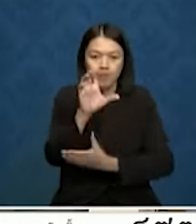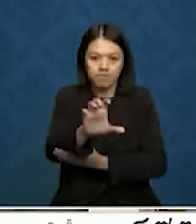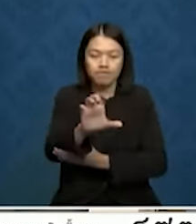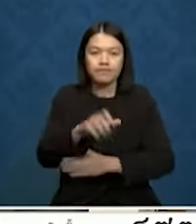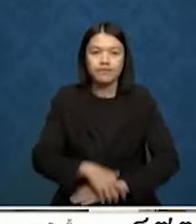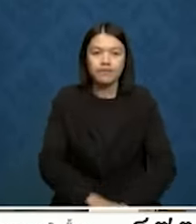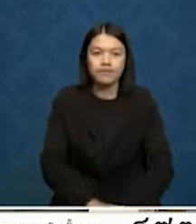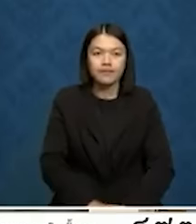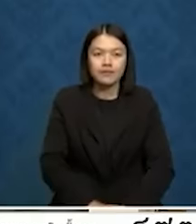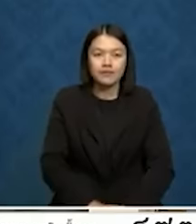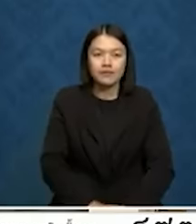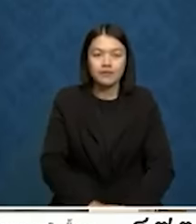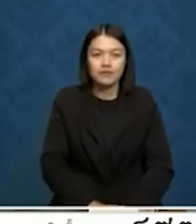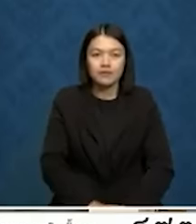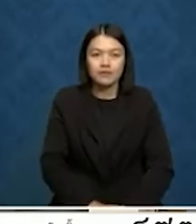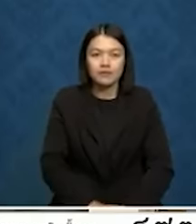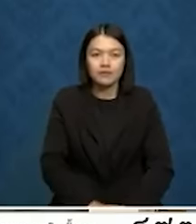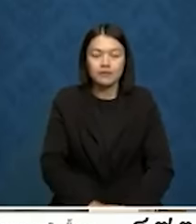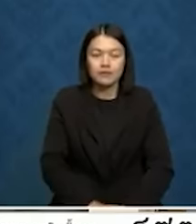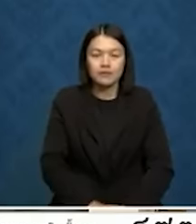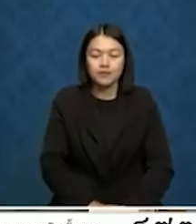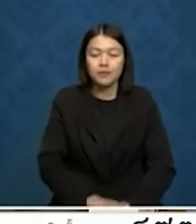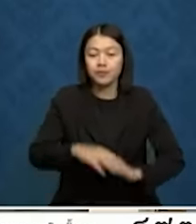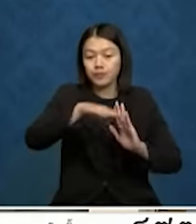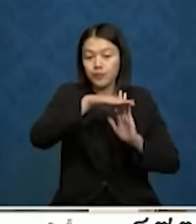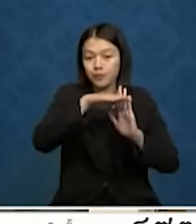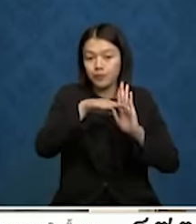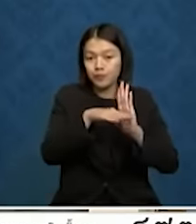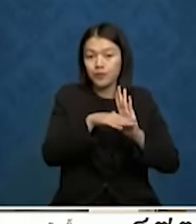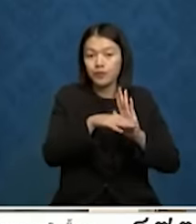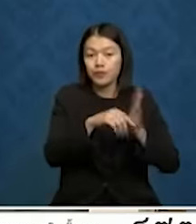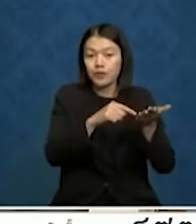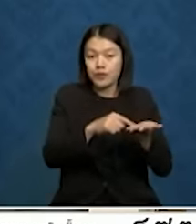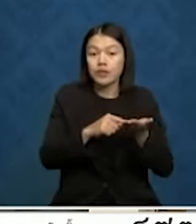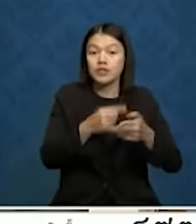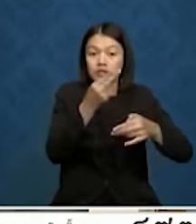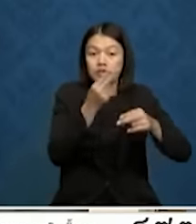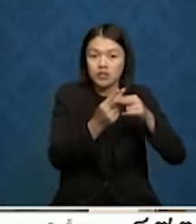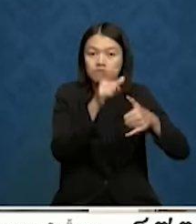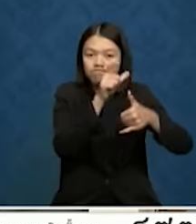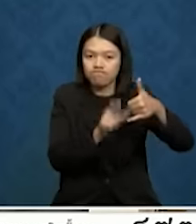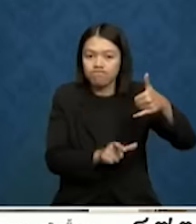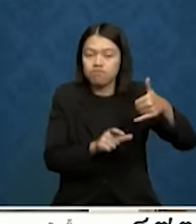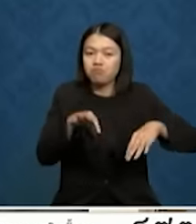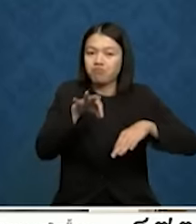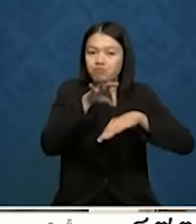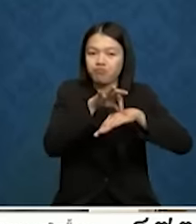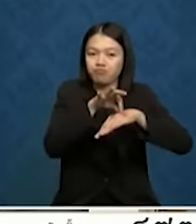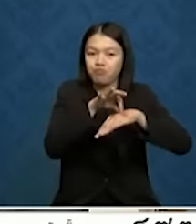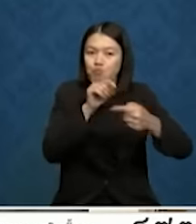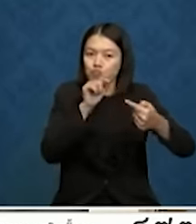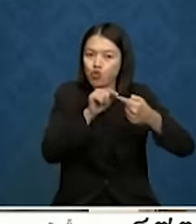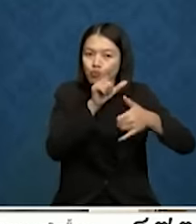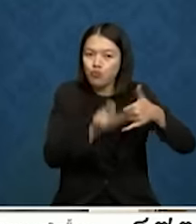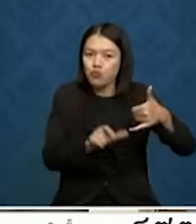ครับต่อไปจะเป็นขั้นตอนการเสนอชื่อบุคคลซึ่งควรได้รับการแต่งตั้งเป็นนายกรัฐมนตรี